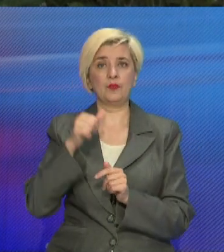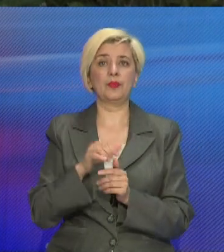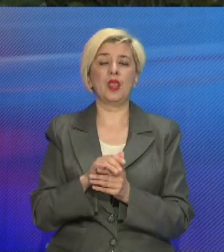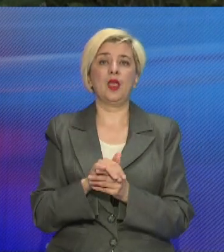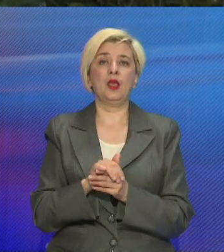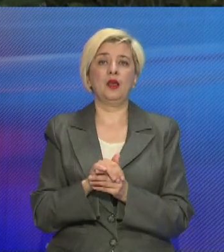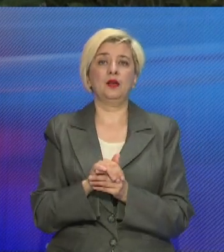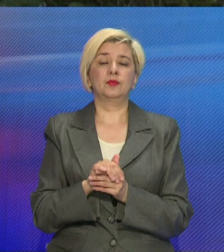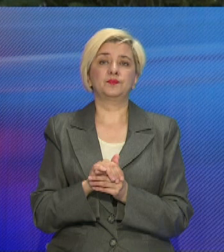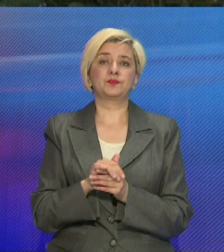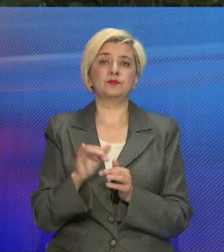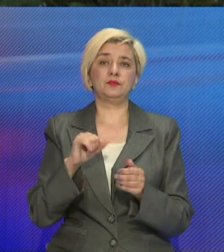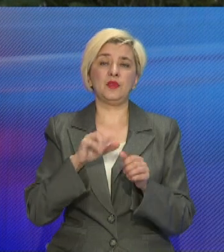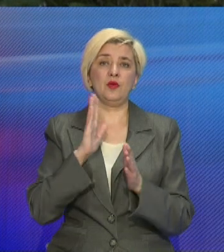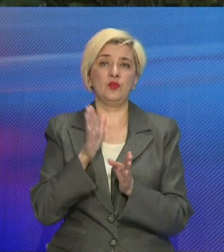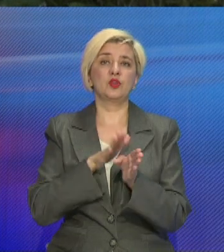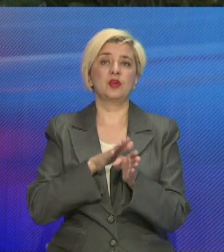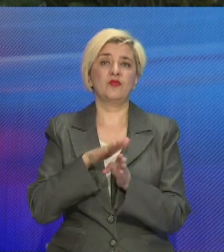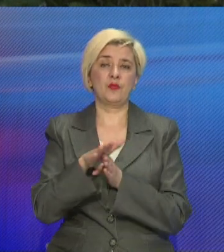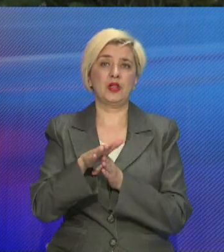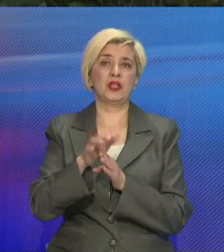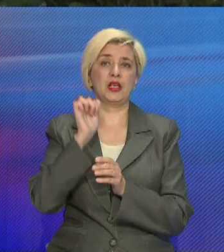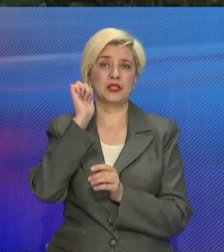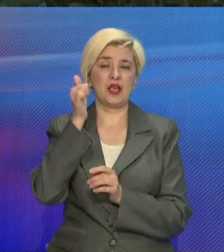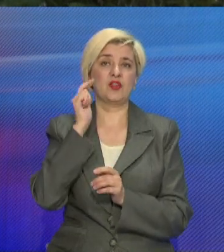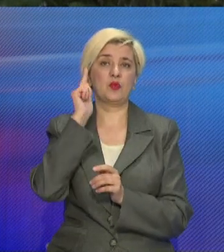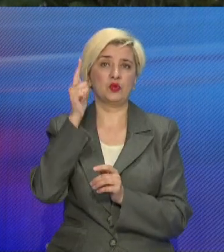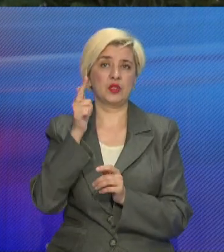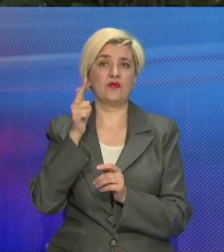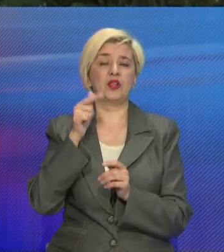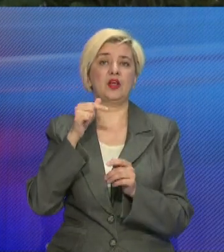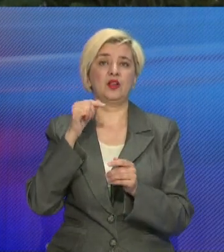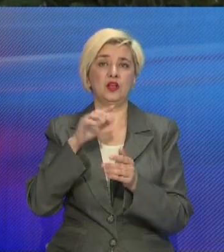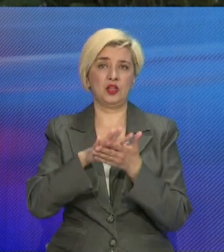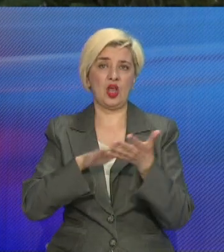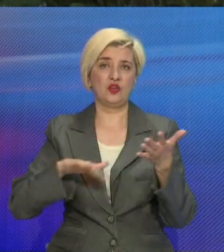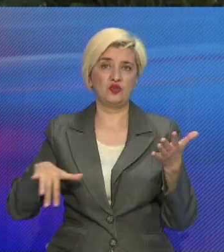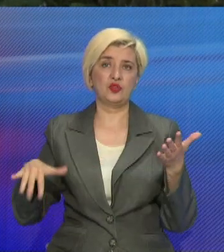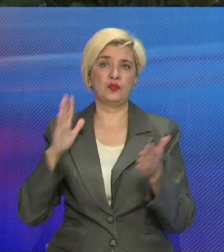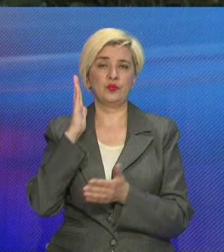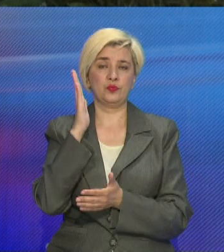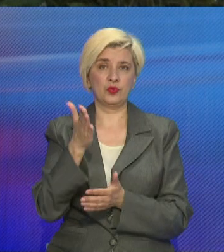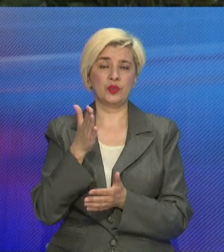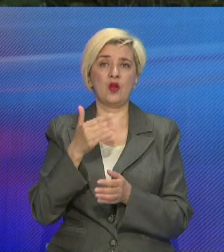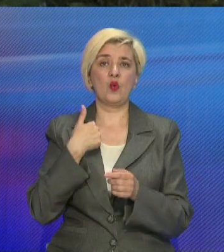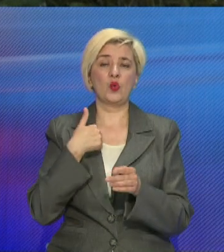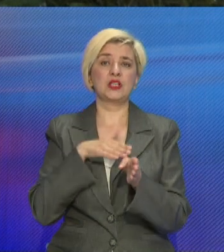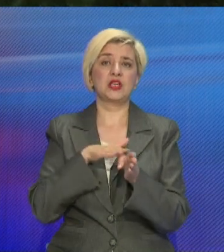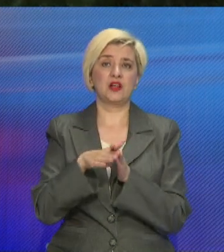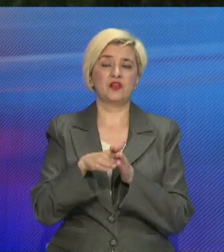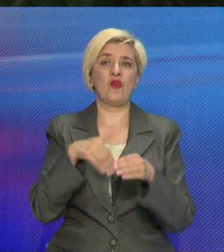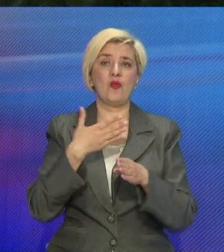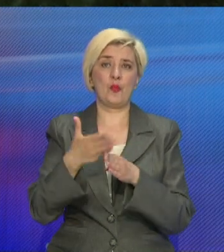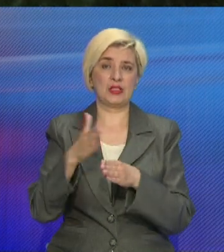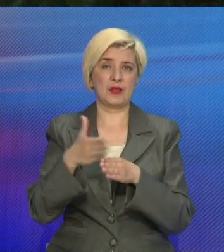населенного пункта, но, безусловно, это не завтра, не послезавтра. Этот процесс достаточно длительный, но он у нас реализовывается, идет поступательно.